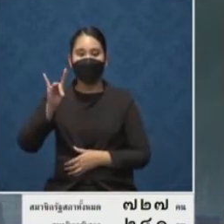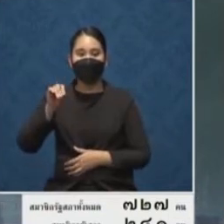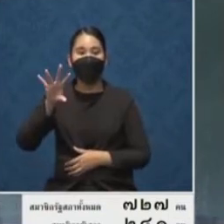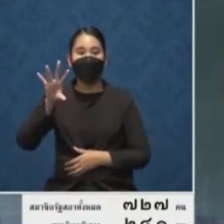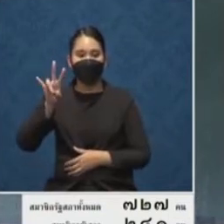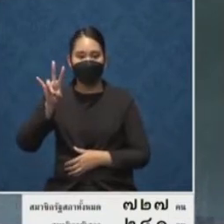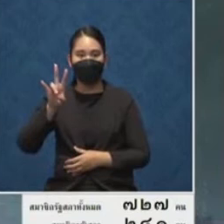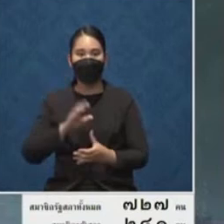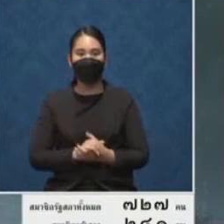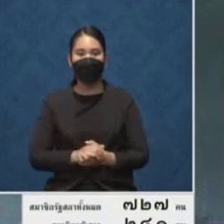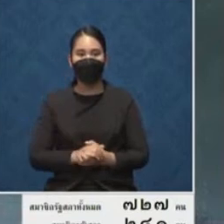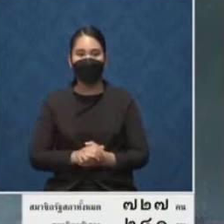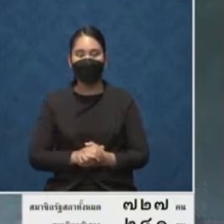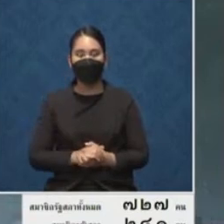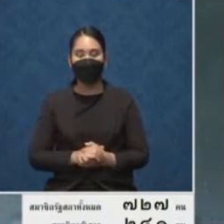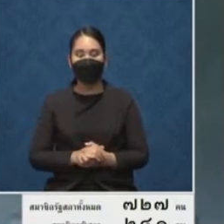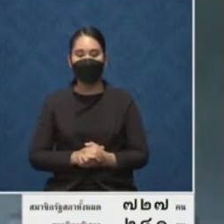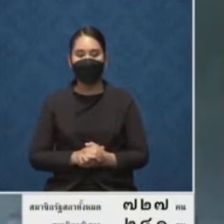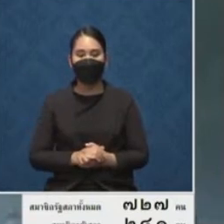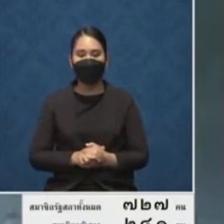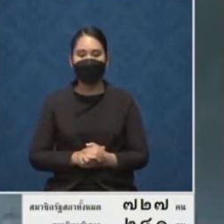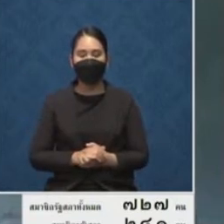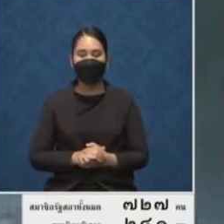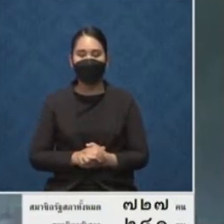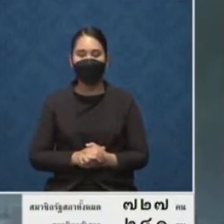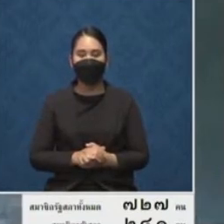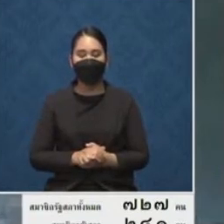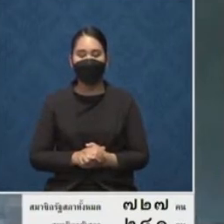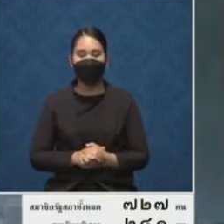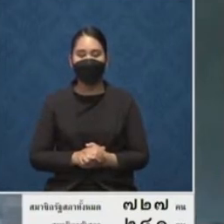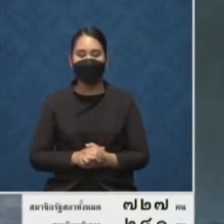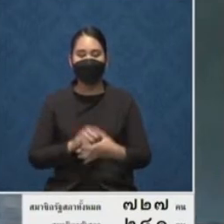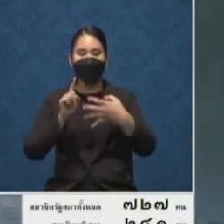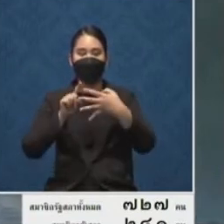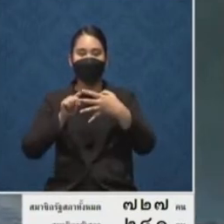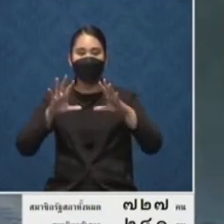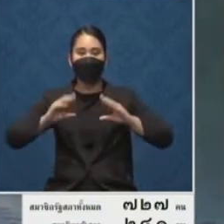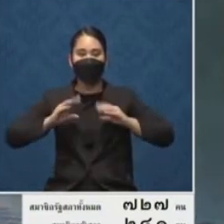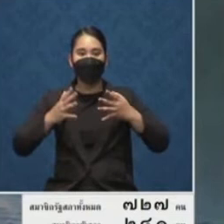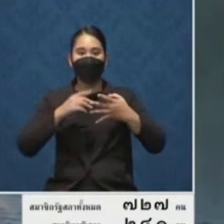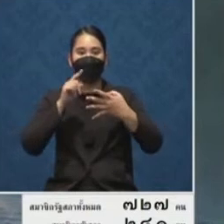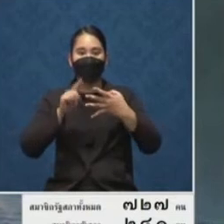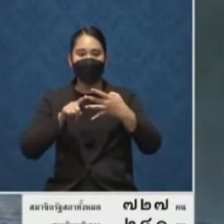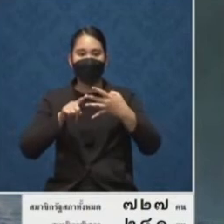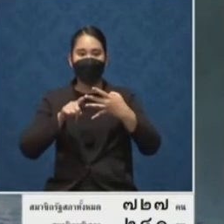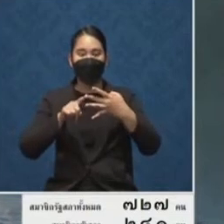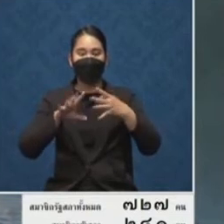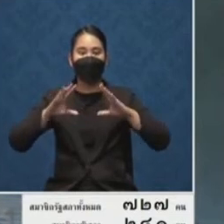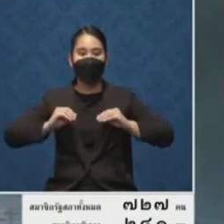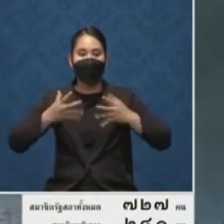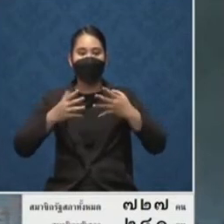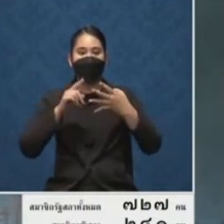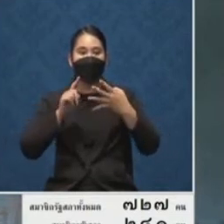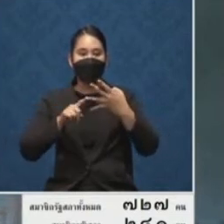487นายวีรกรคำประกอบ 1ไม่รับหลักการ2ไ